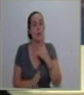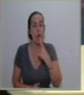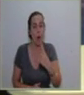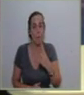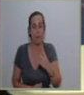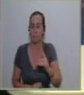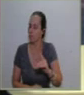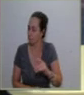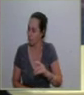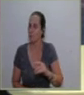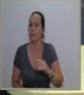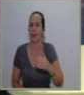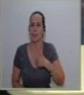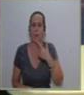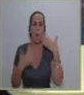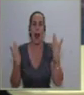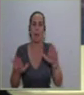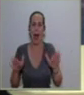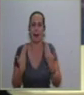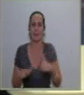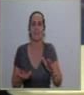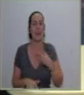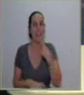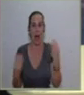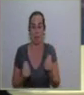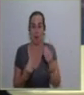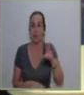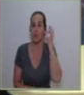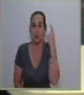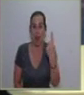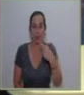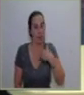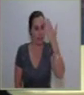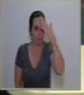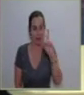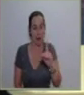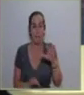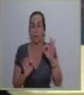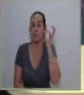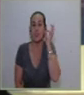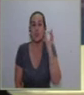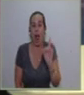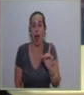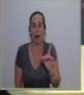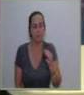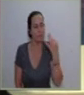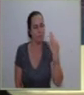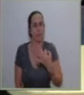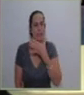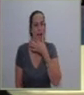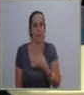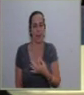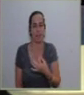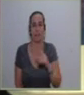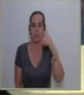ערב לאוזניי, מר אלה בכתי, כן. ובוא אני אגיד לך משהו. יש אישה אחת שאני מכיר, באמת אישה, נשית ויפה,